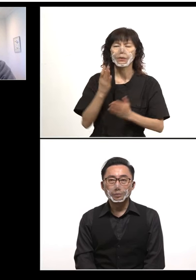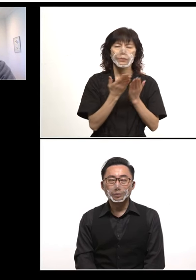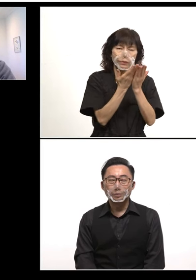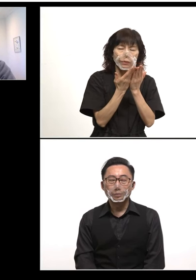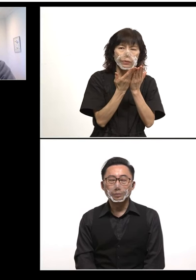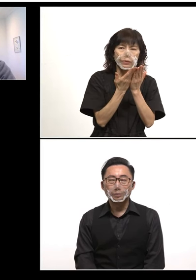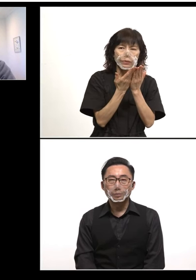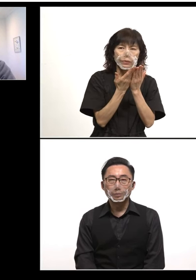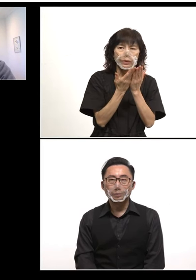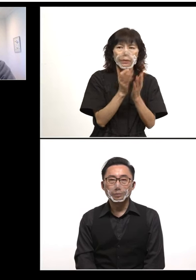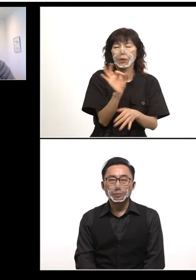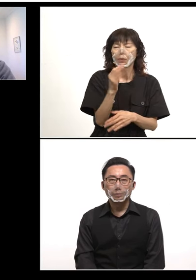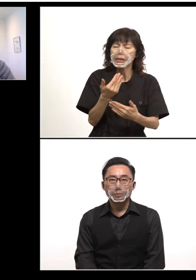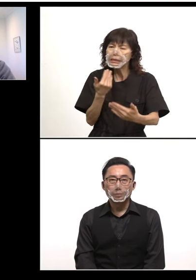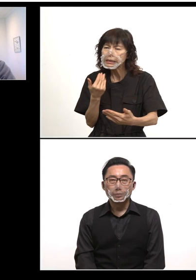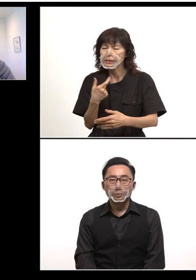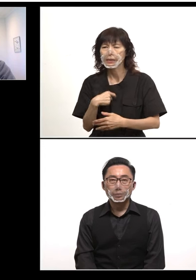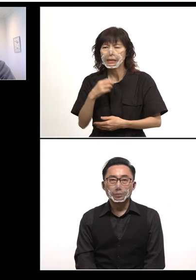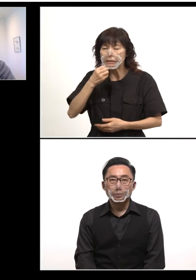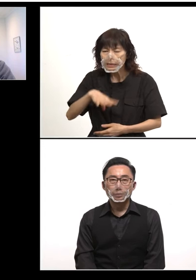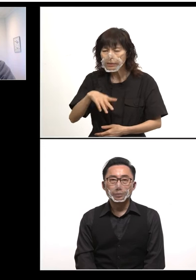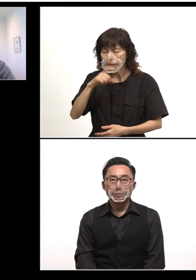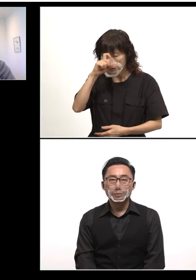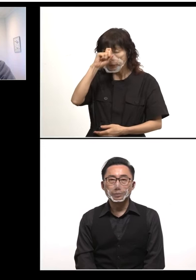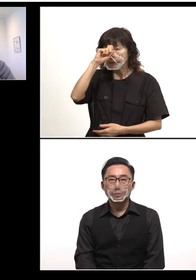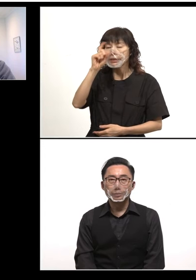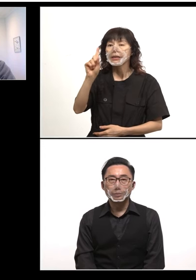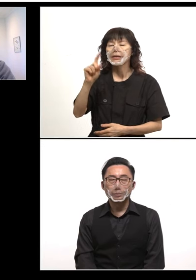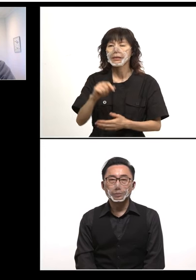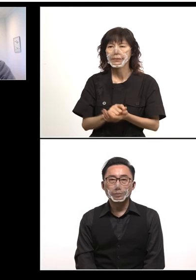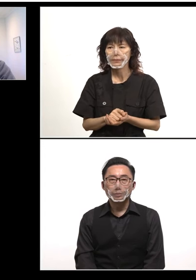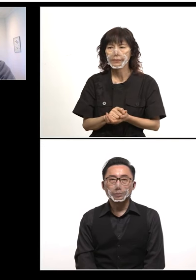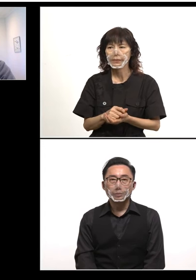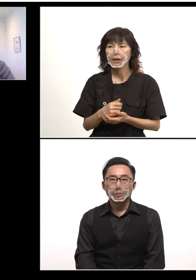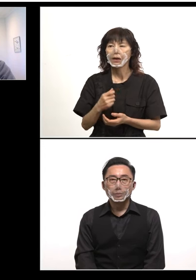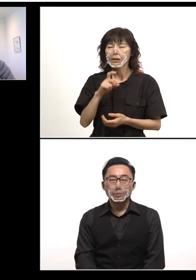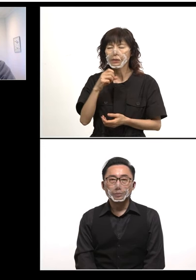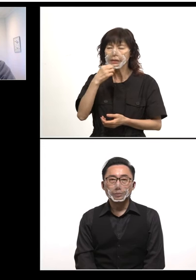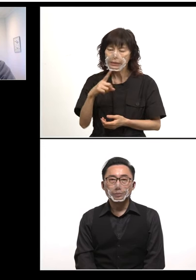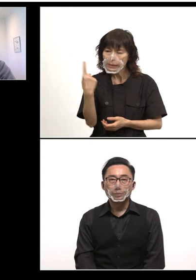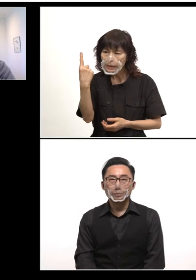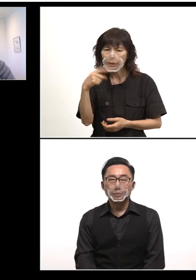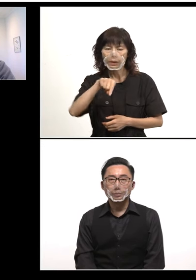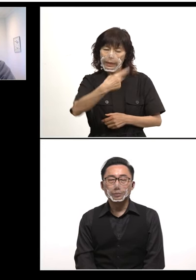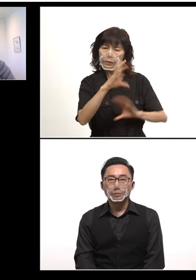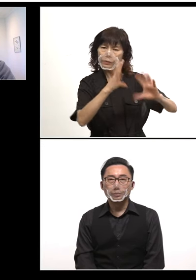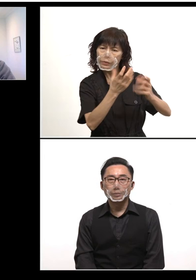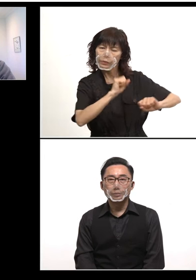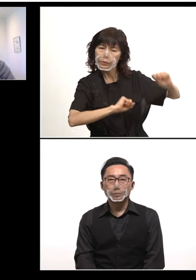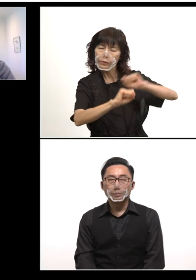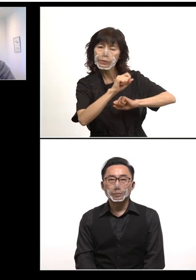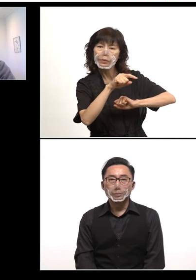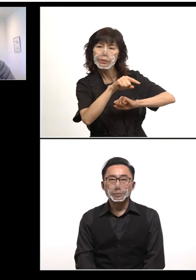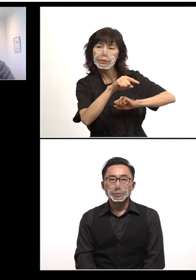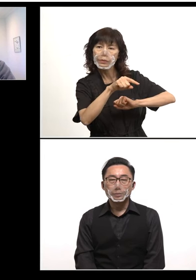程之前，其中一個比較深刻嘅體驗就係有一次我去參加另一個機構嘅活動，咁當時咧